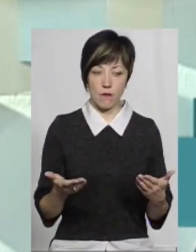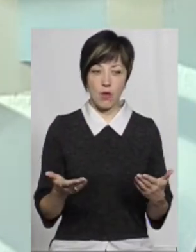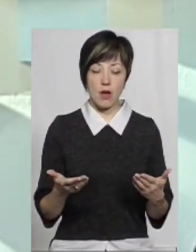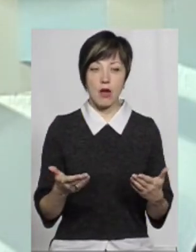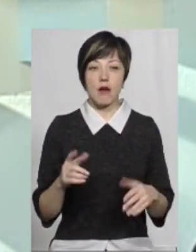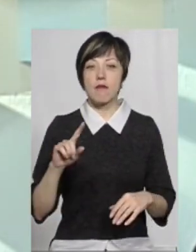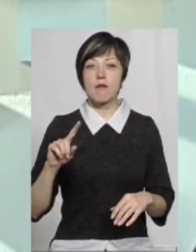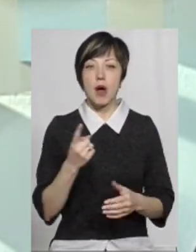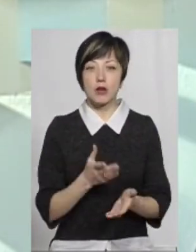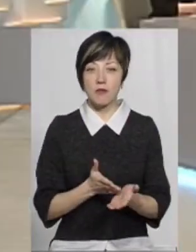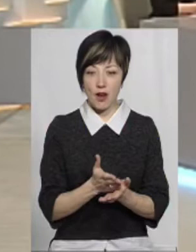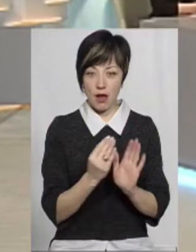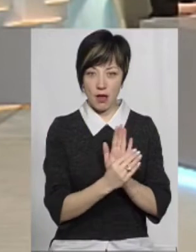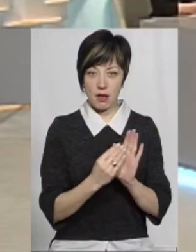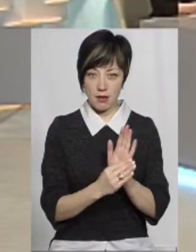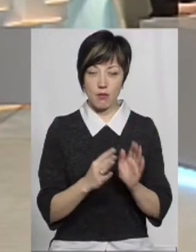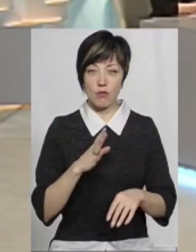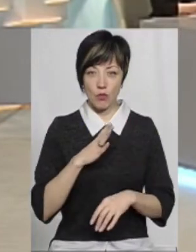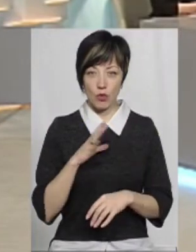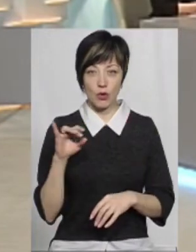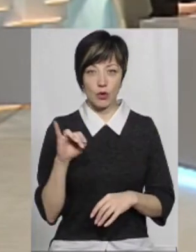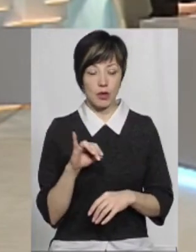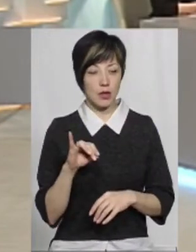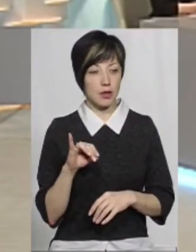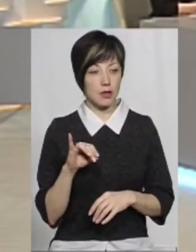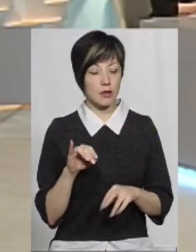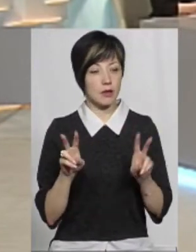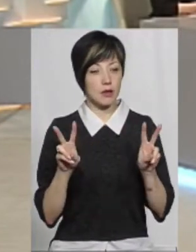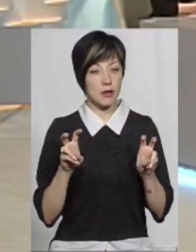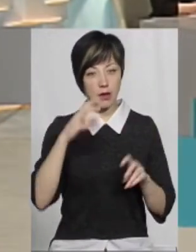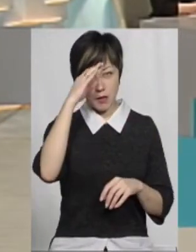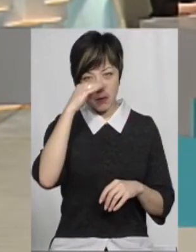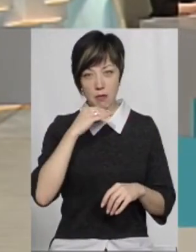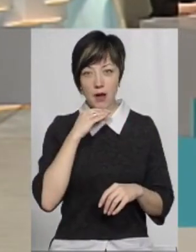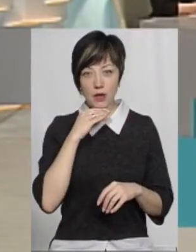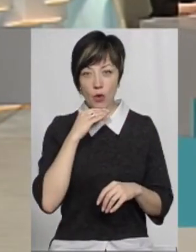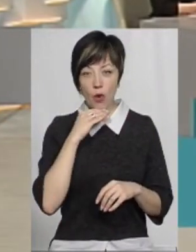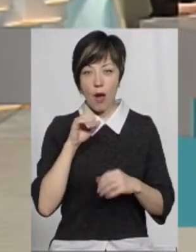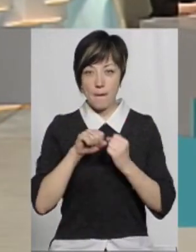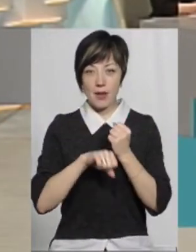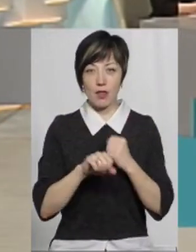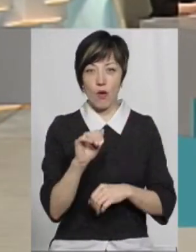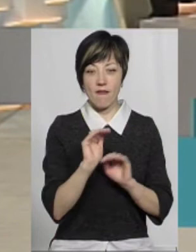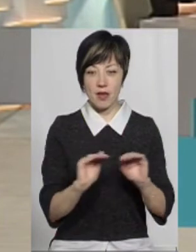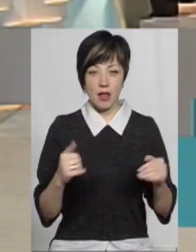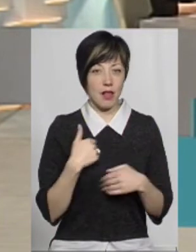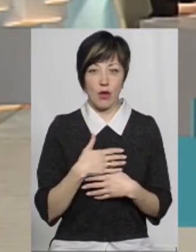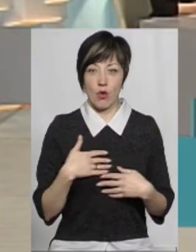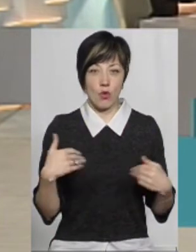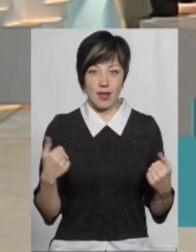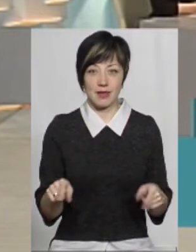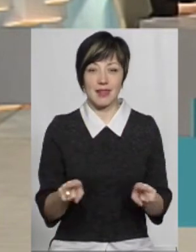п'єсі, в першому варіанті, був і в лапках батько педофіл. Але я не